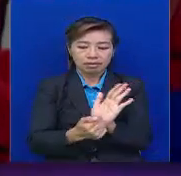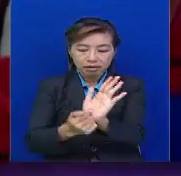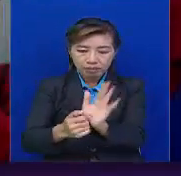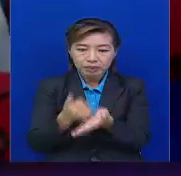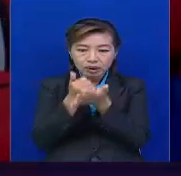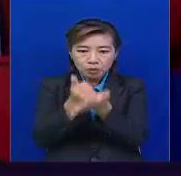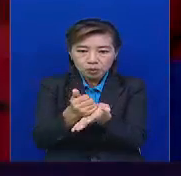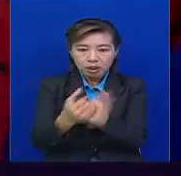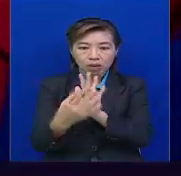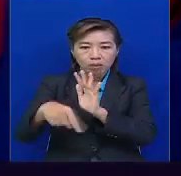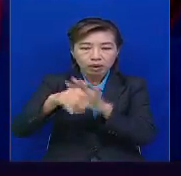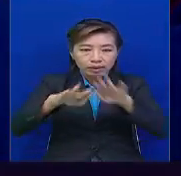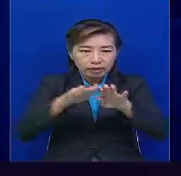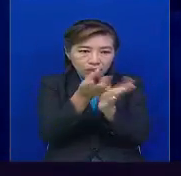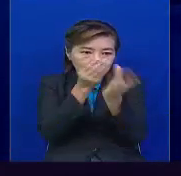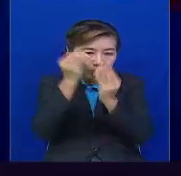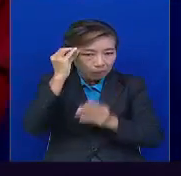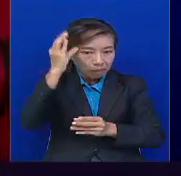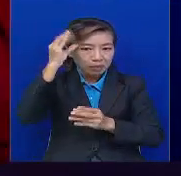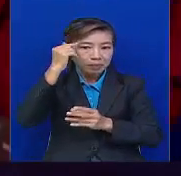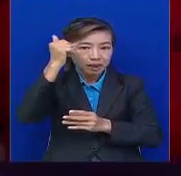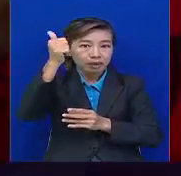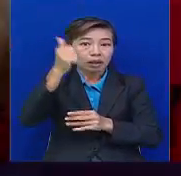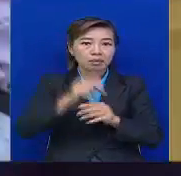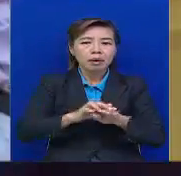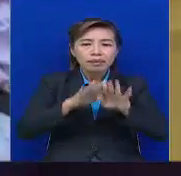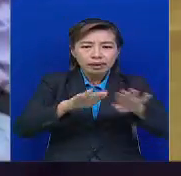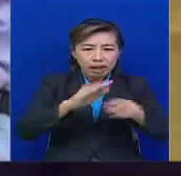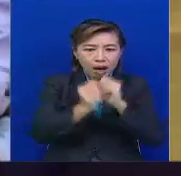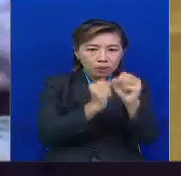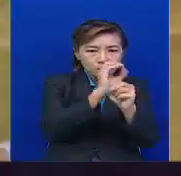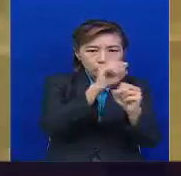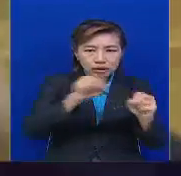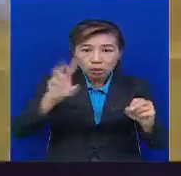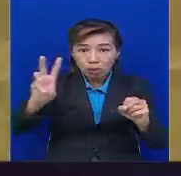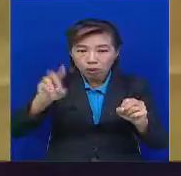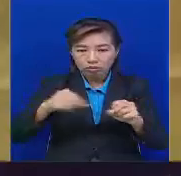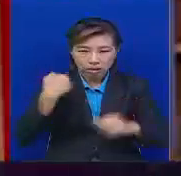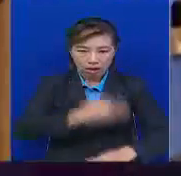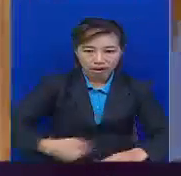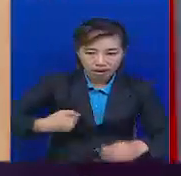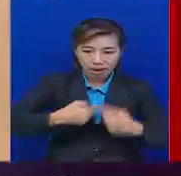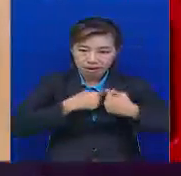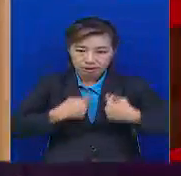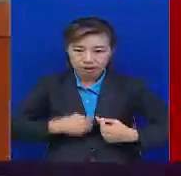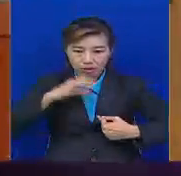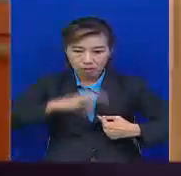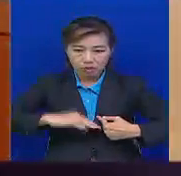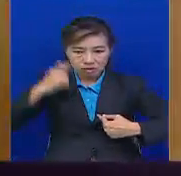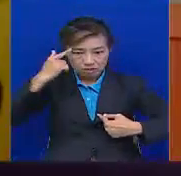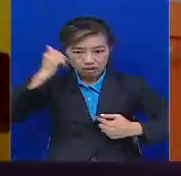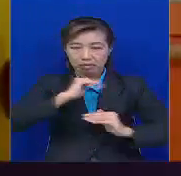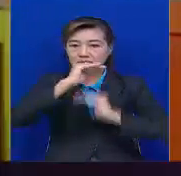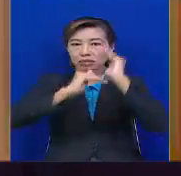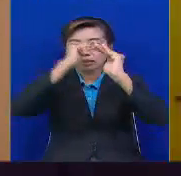และสติปัญญาให้กับเด็กได้เป็นอย่างดีเนื่องจากเด็กช่วงวัยนี้มีการพัฒนาทั้งด้านร่างกายจิตใจและสติปัญญา